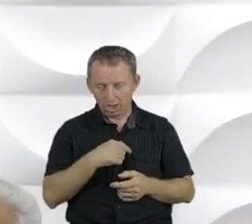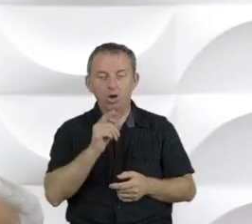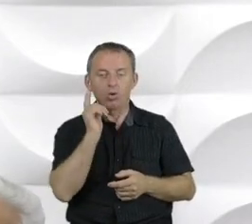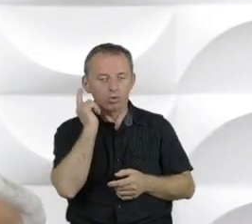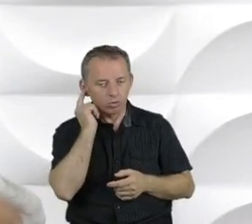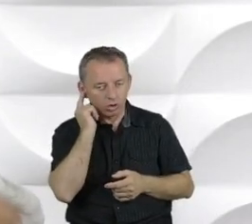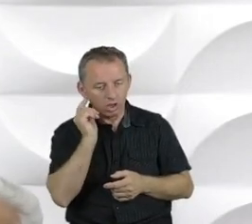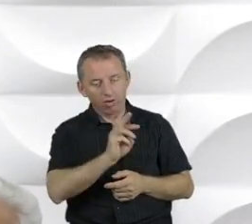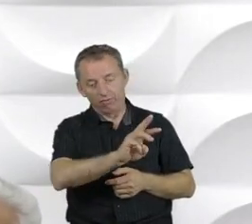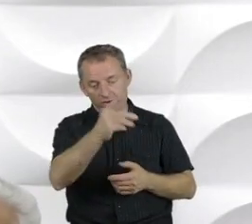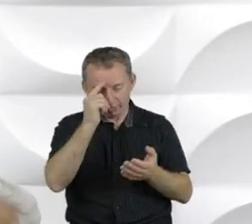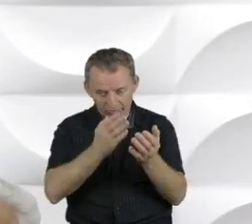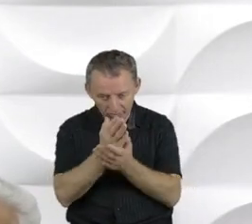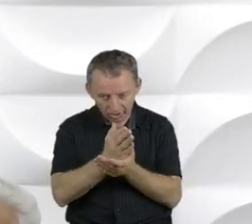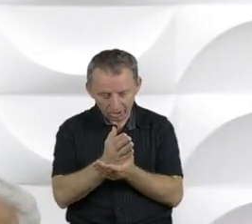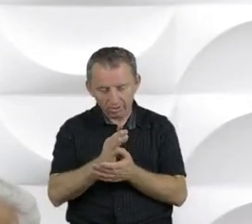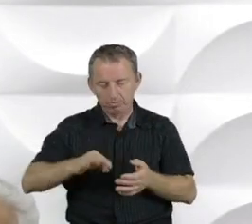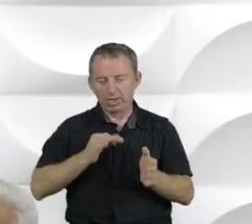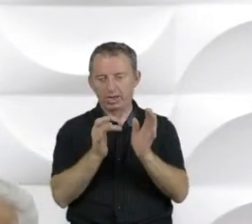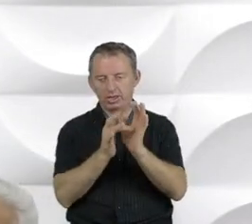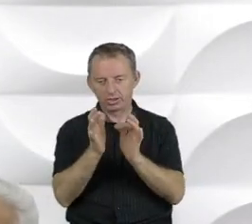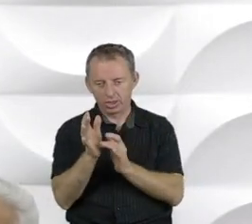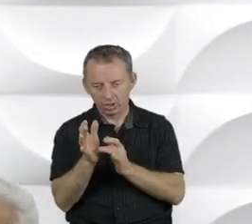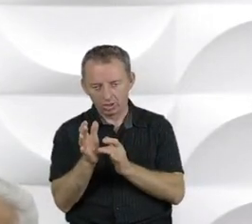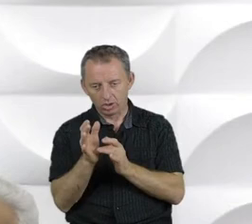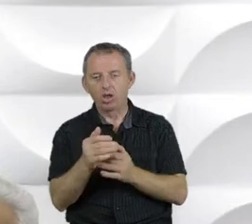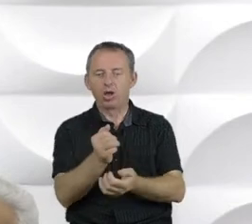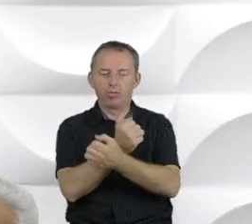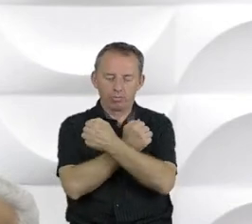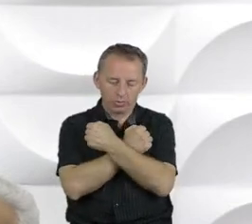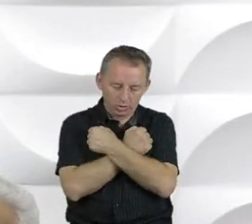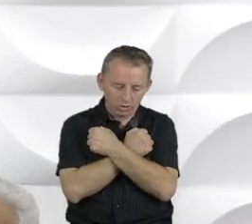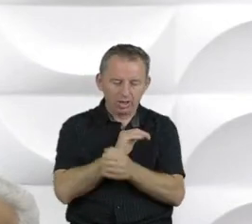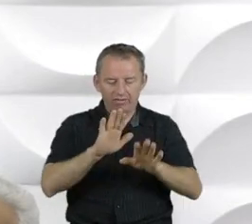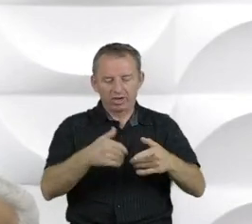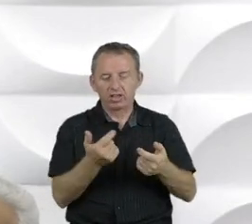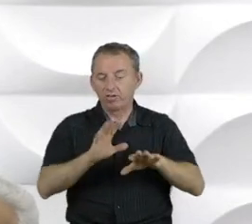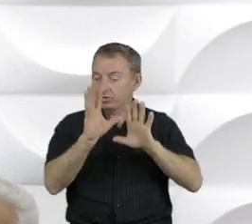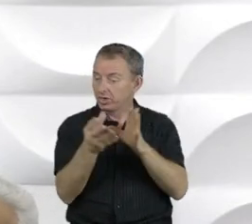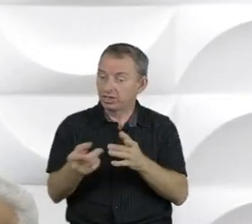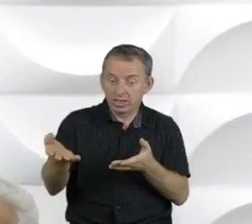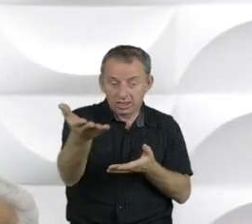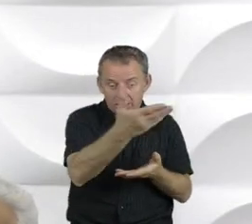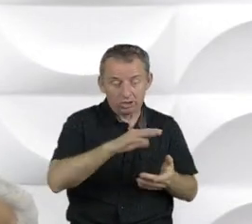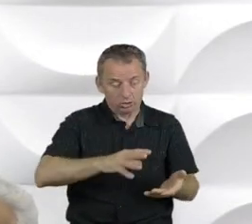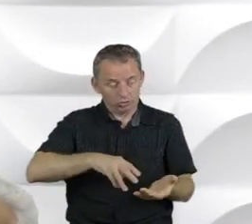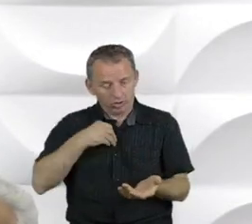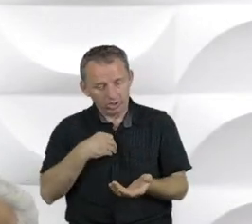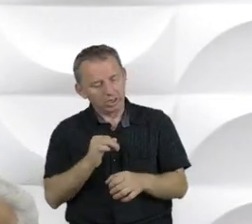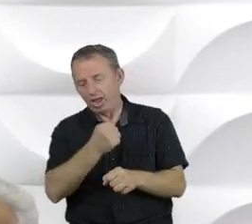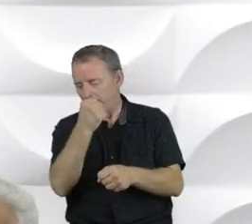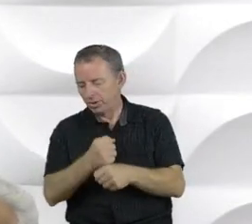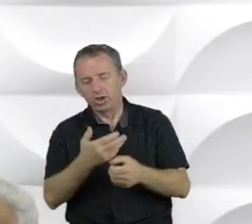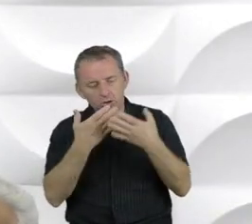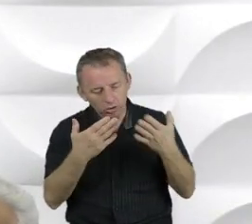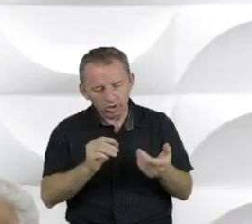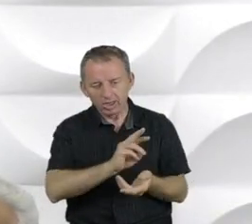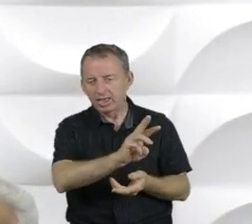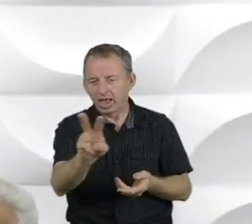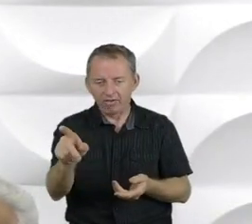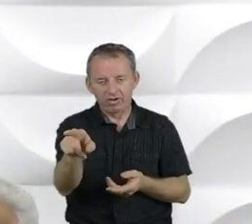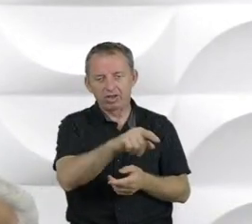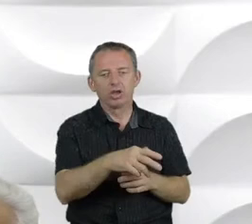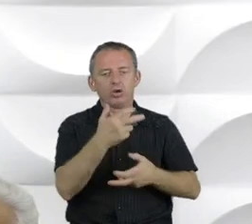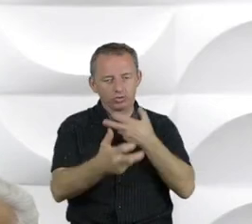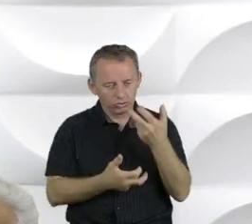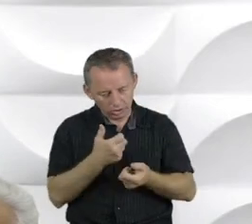usłyszałem o waszej wierze w Pana Jezusa i o miłości względem wszystkich świętych, nie przestaję dziękować za was, czyniąc